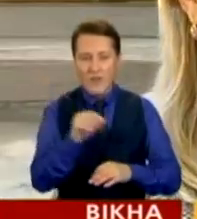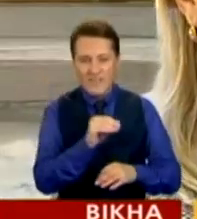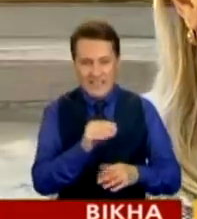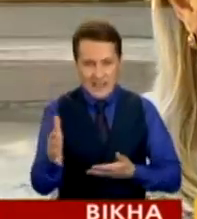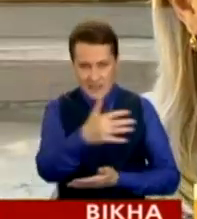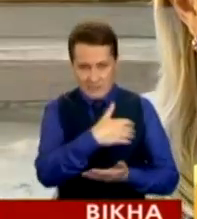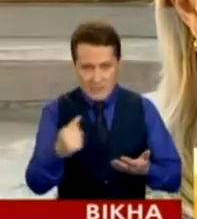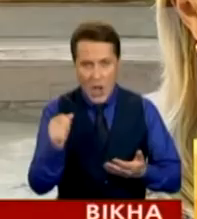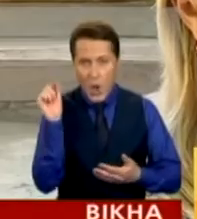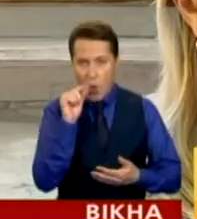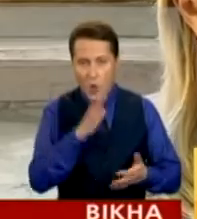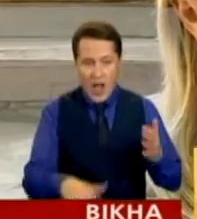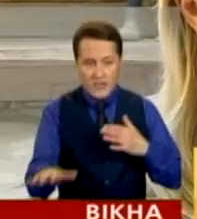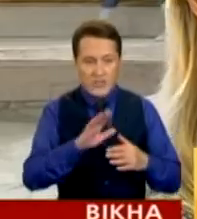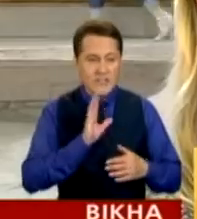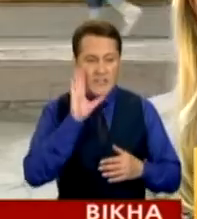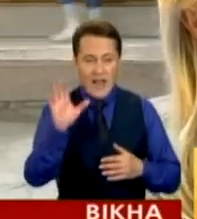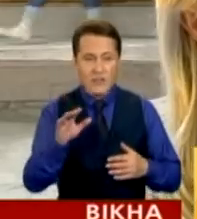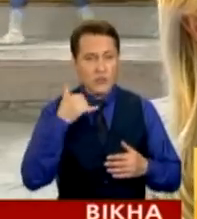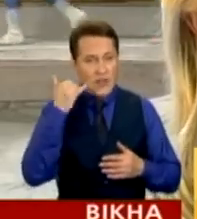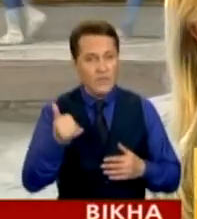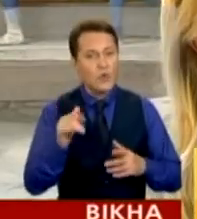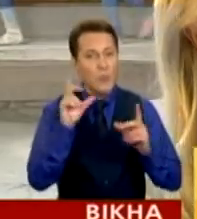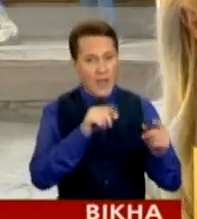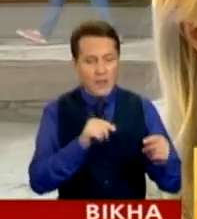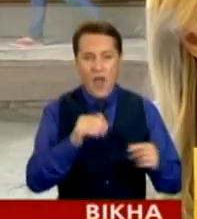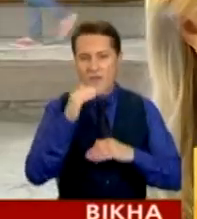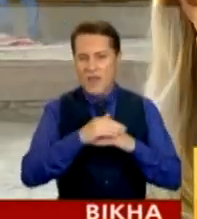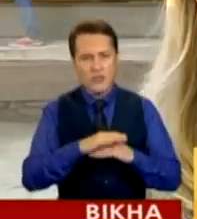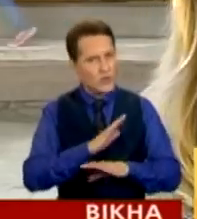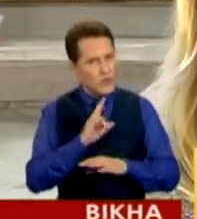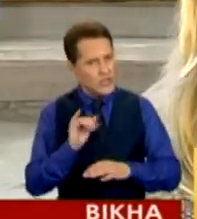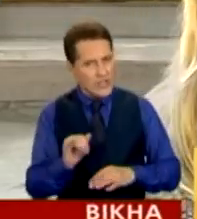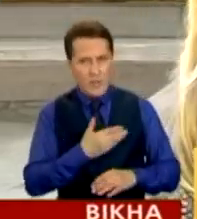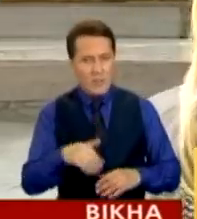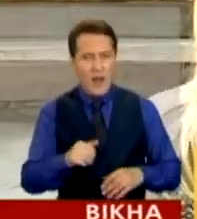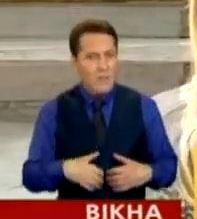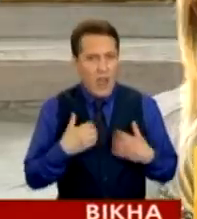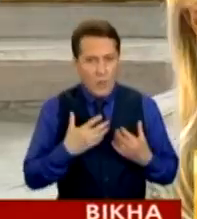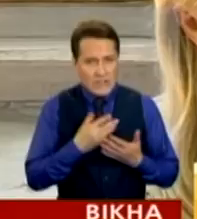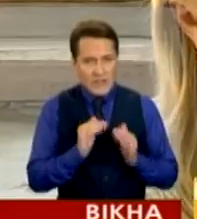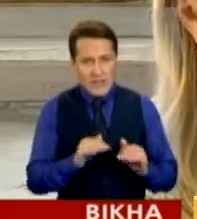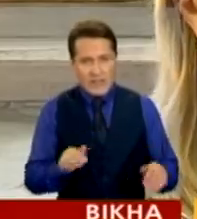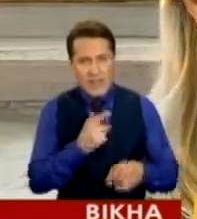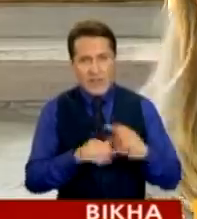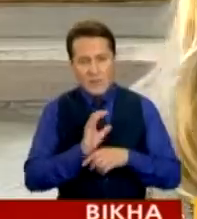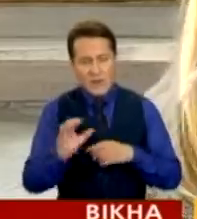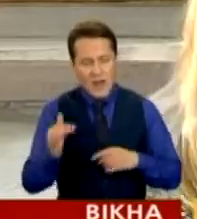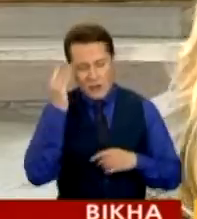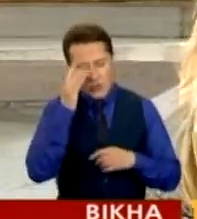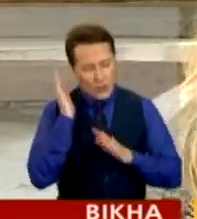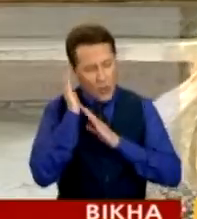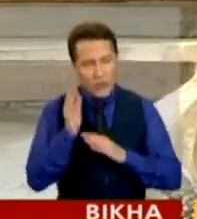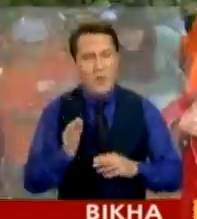так, зранку телефонують, поїдемо, ввечері вже телефонують, ні, ми боїмося своїх діток відправляти. Або сон поганий